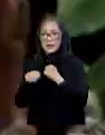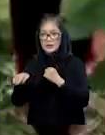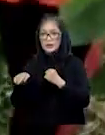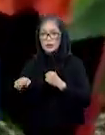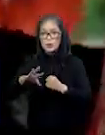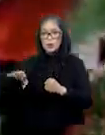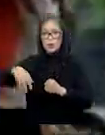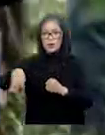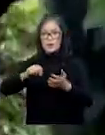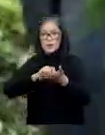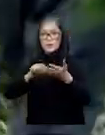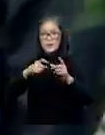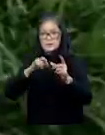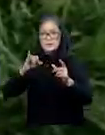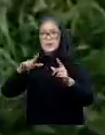Jalil.